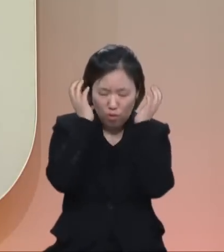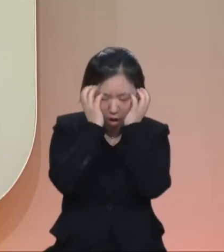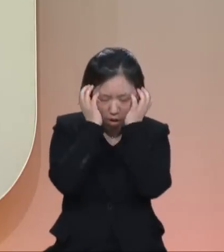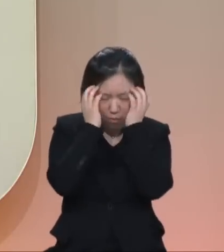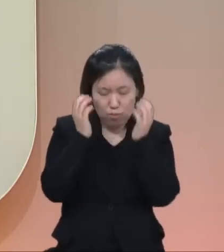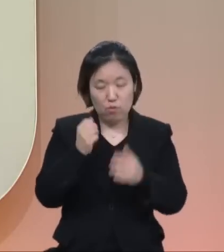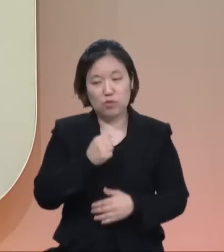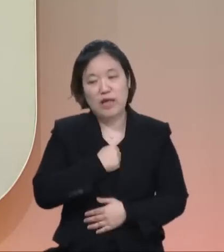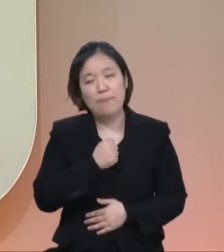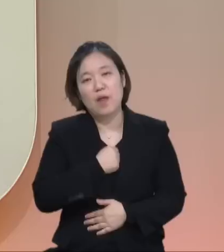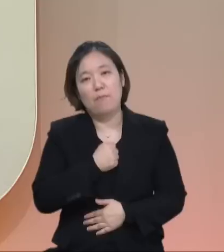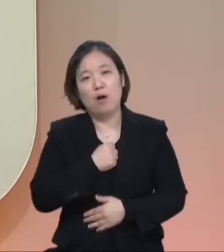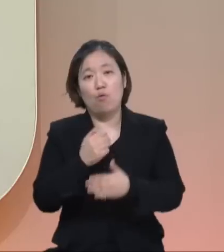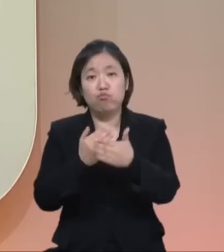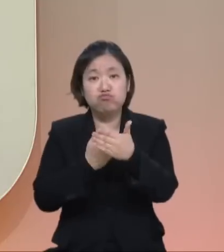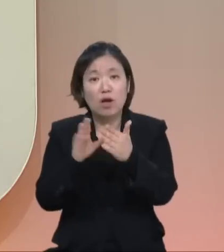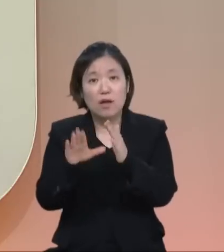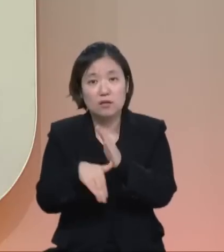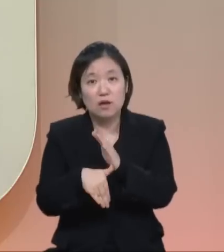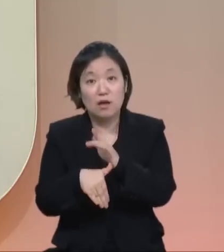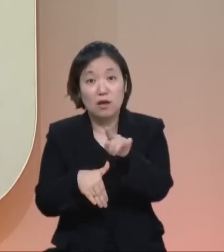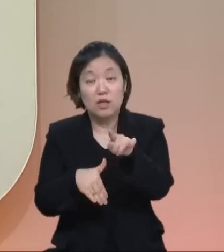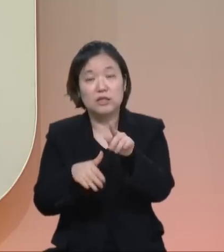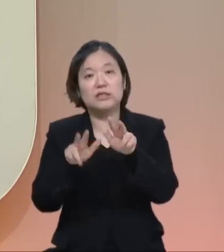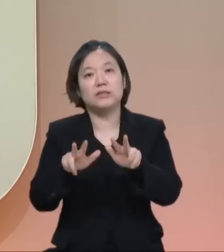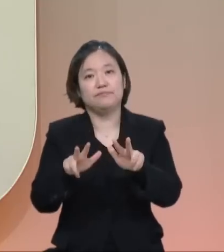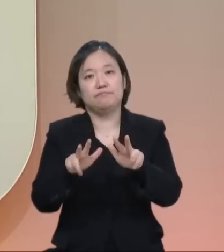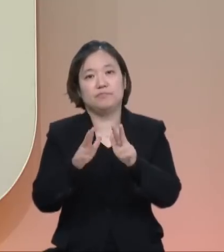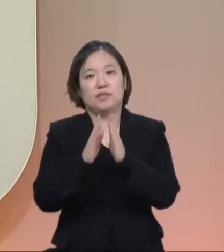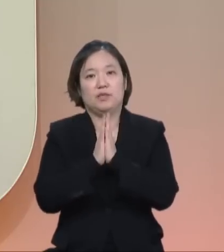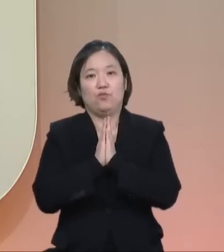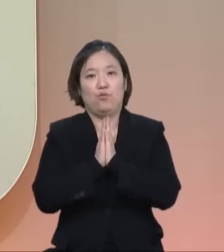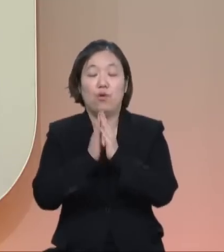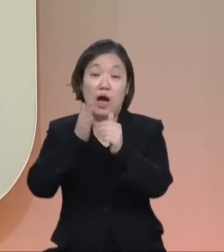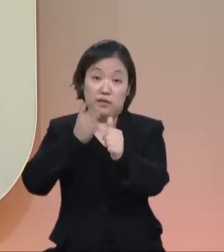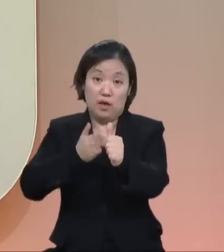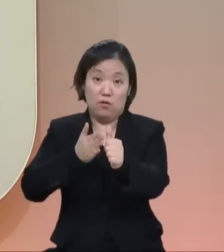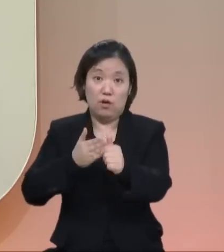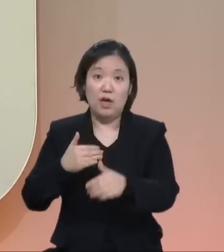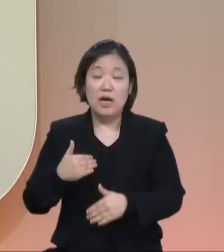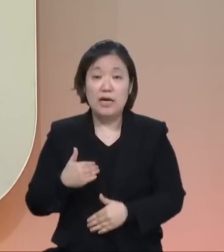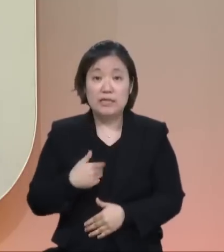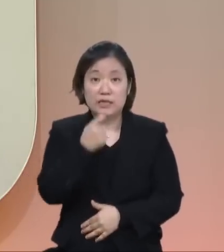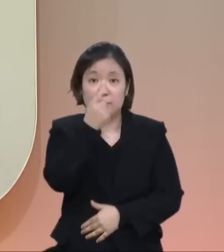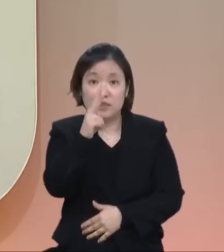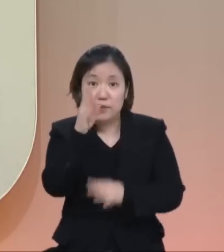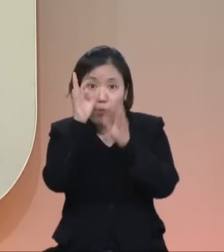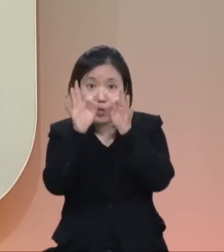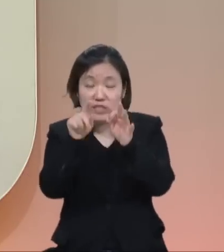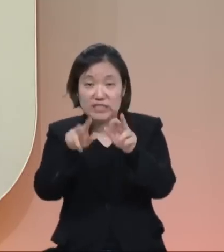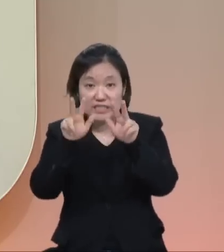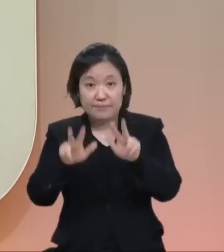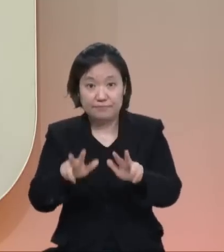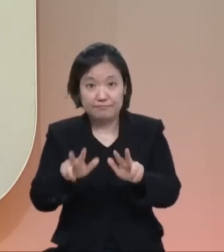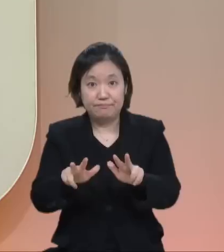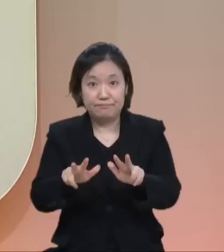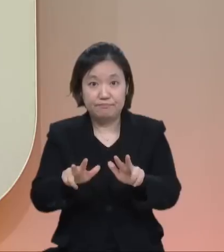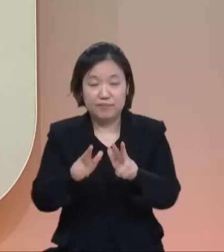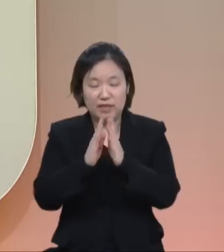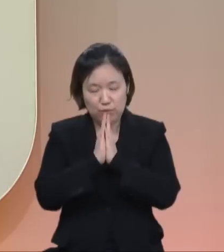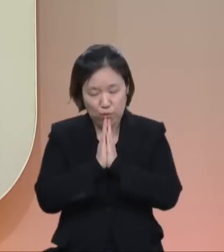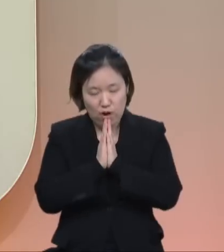불안할 때 지금이 순간 기도하십시오 지금이 소나무 프로를 보고 있는 지금이 순간